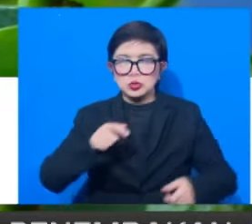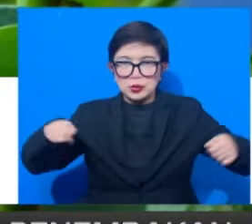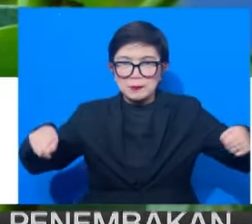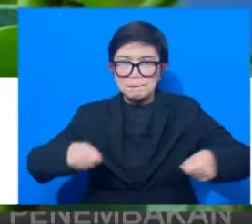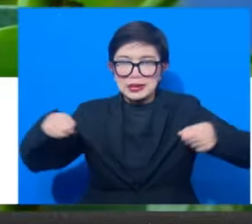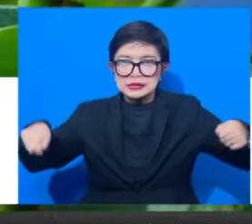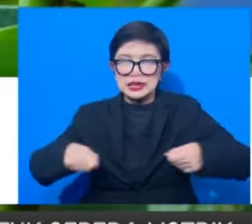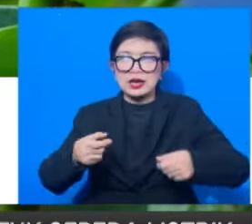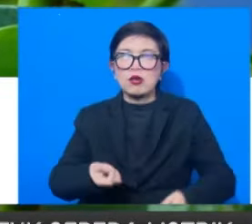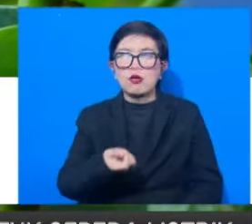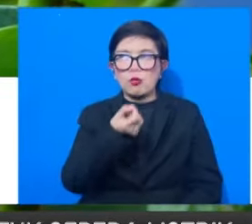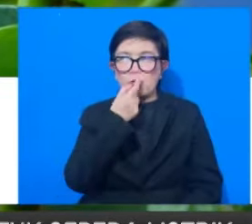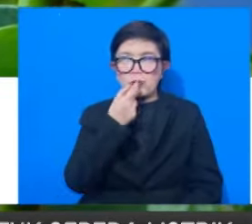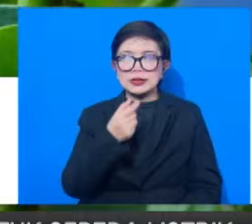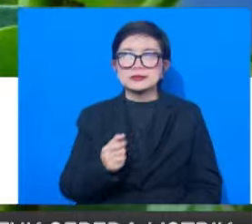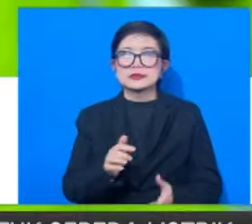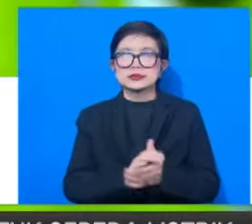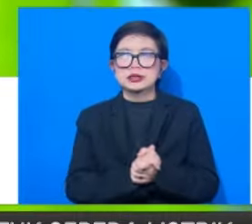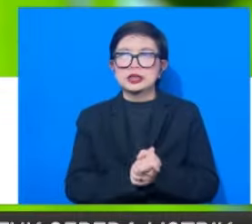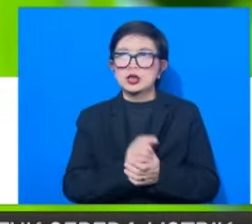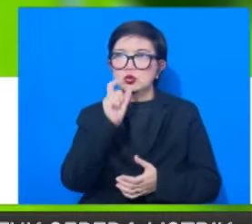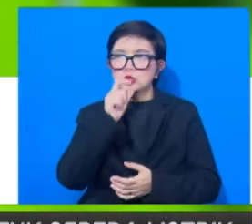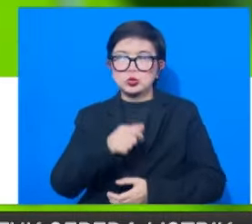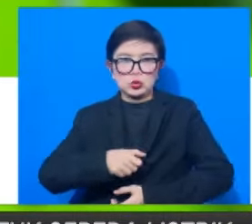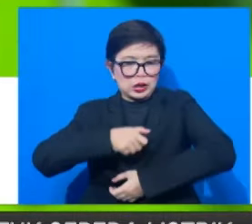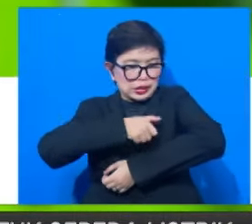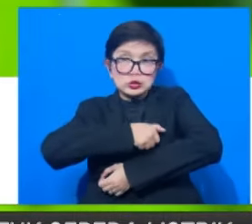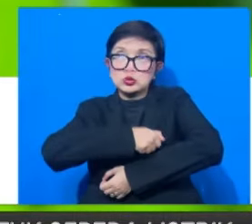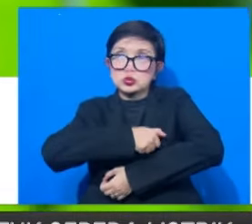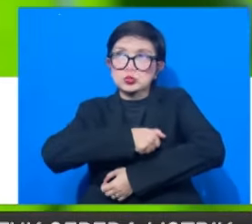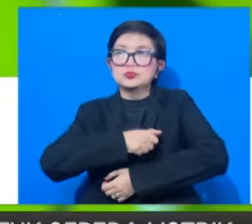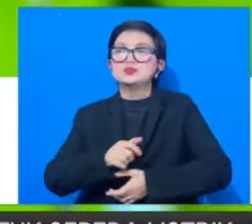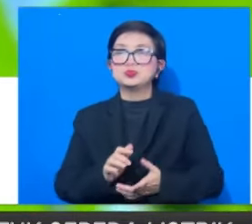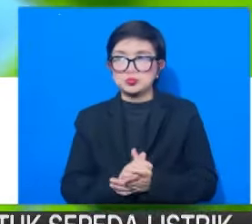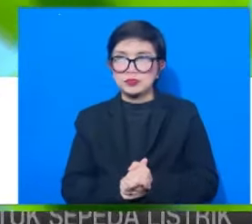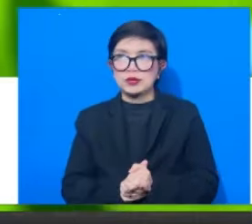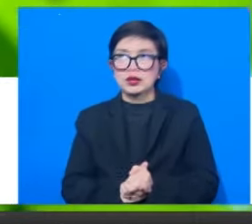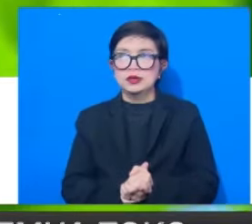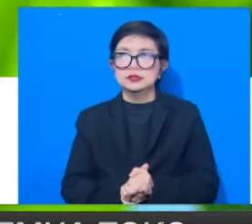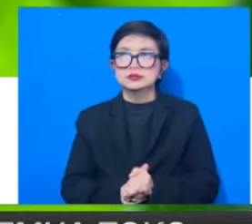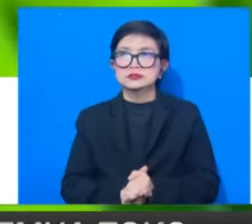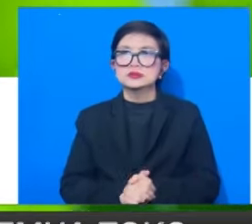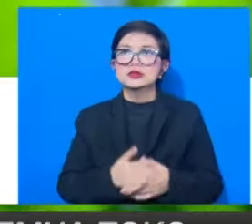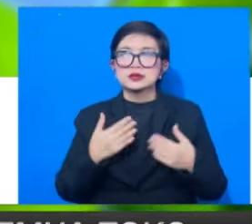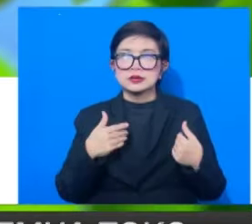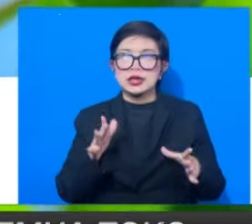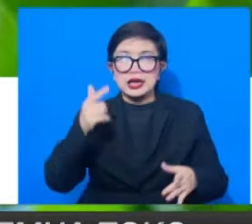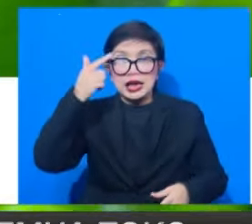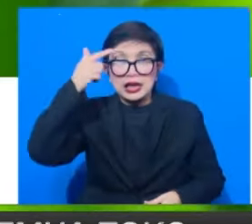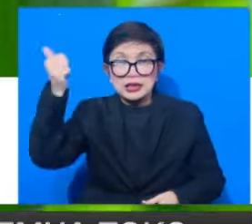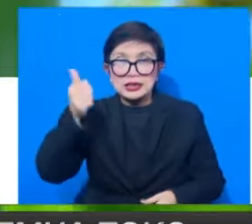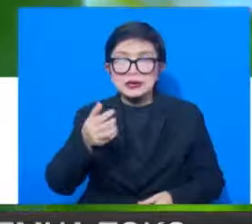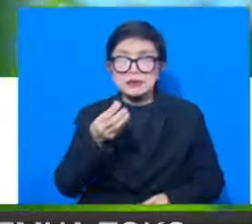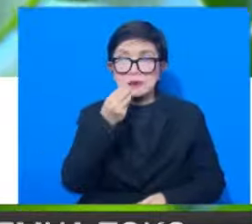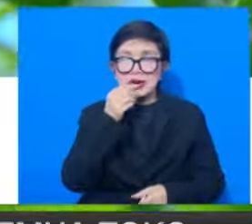tradisional hingga untuk melancarkan air susu ibu. Menurut dosen teknologi pangan Universitas Ciputra Surabaya, kedua daun ini